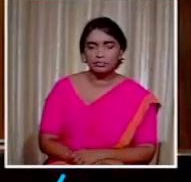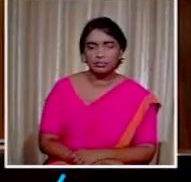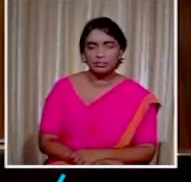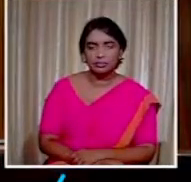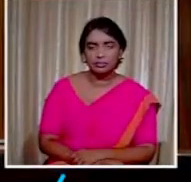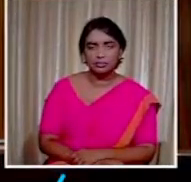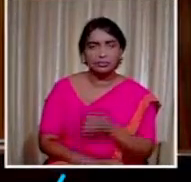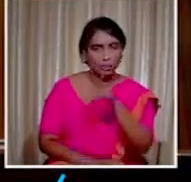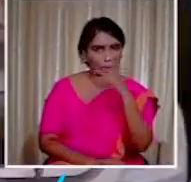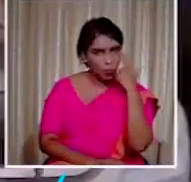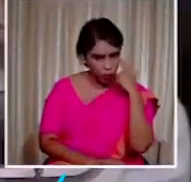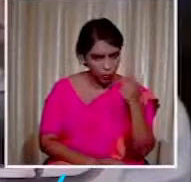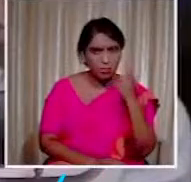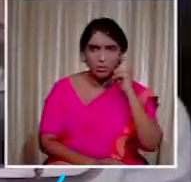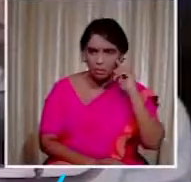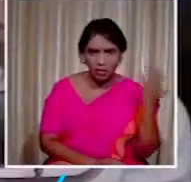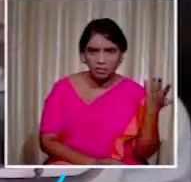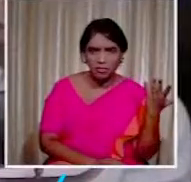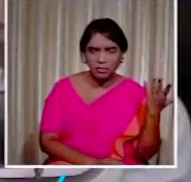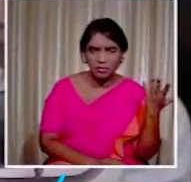ඔබතුමා ගන්නවද නැද්ද?